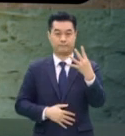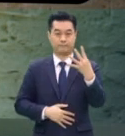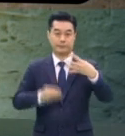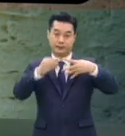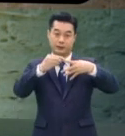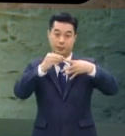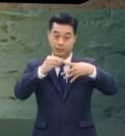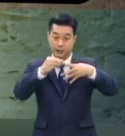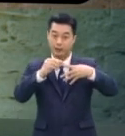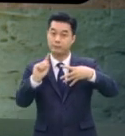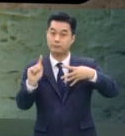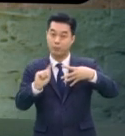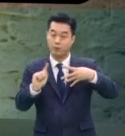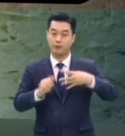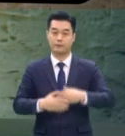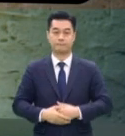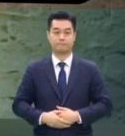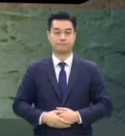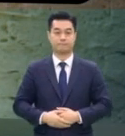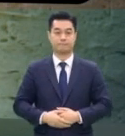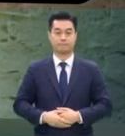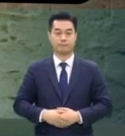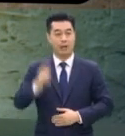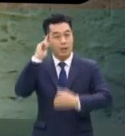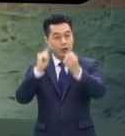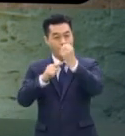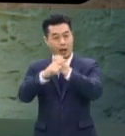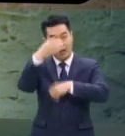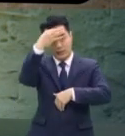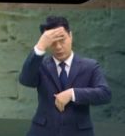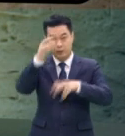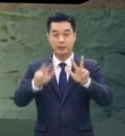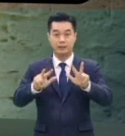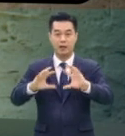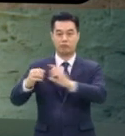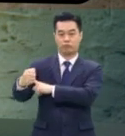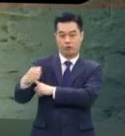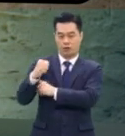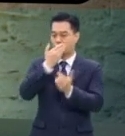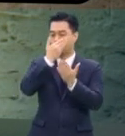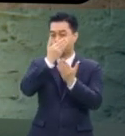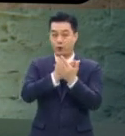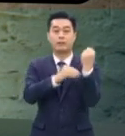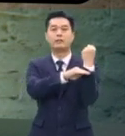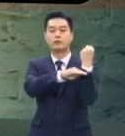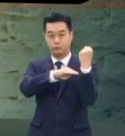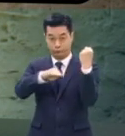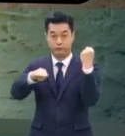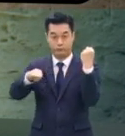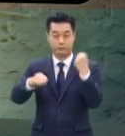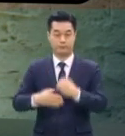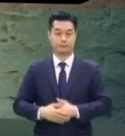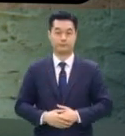과학 기술 대전 아닙니다 과학 기술은 이제 국력의 가장 중요한 척도가 되었습니다